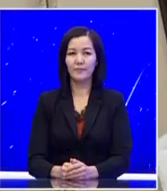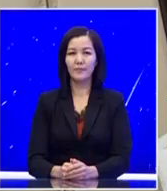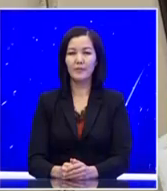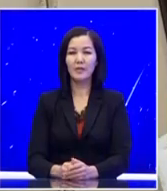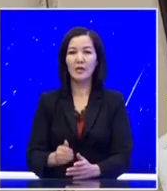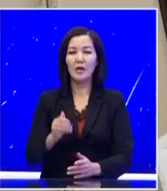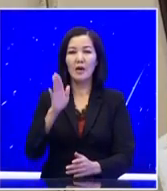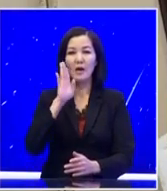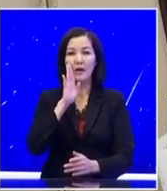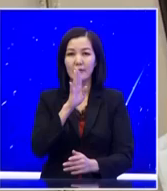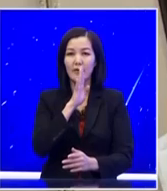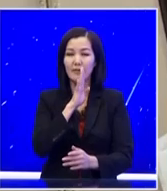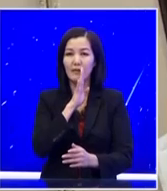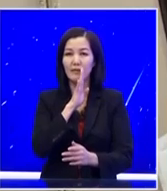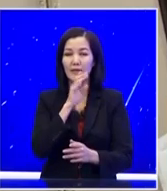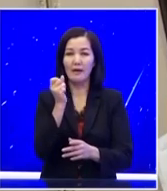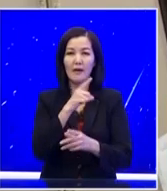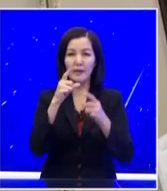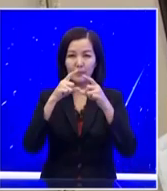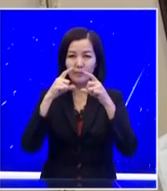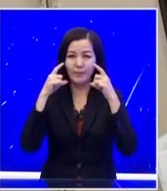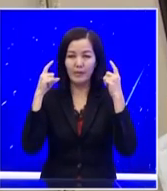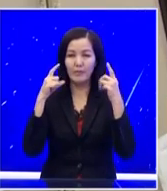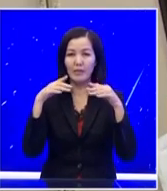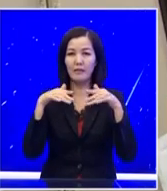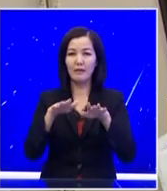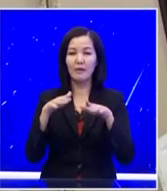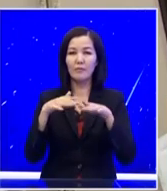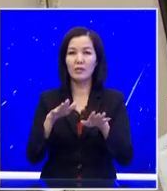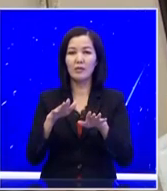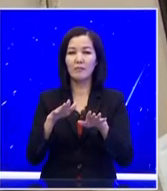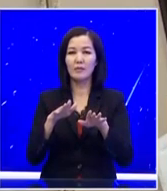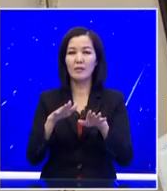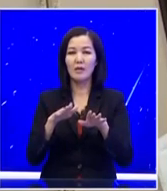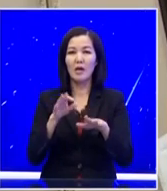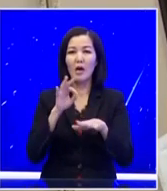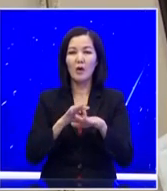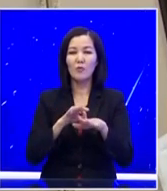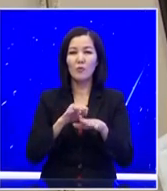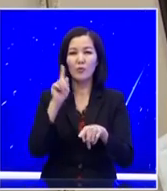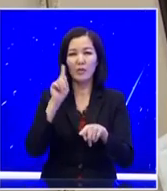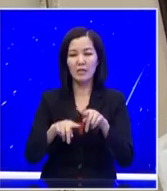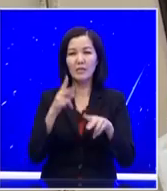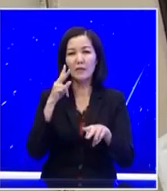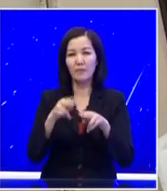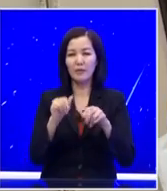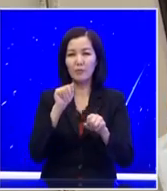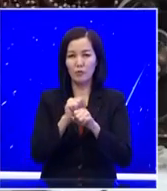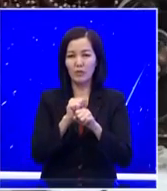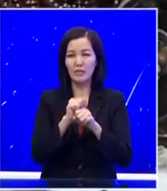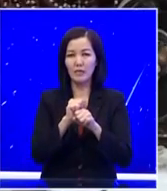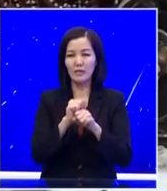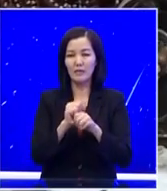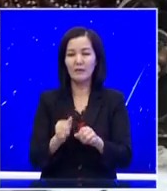Ниетіміз бенен осы ақ бетперделерді тігіп жатырмыз. Осы нәубет тезірі аяқталса екен, аналық тілекпен тілейміз соны үйде